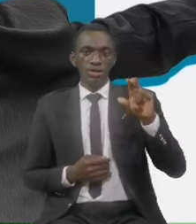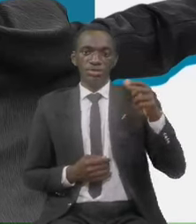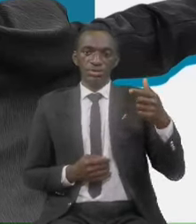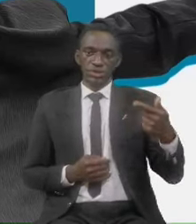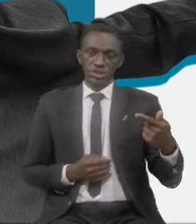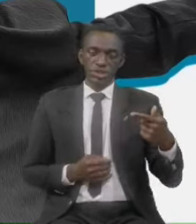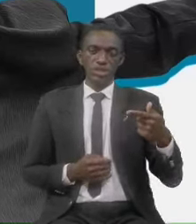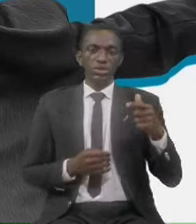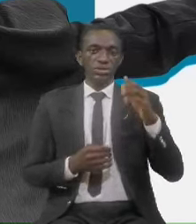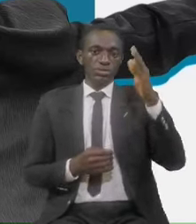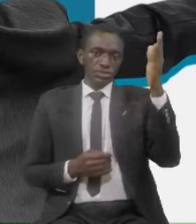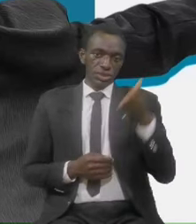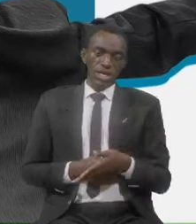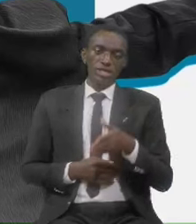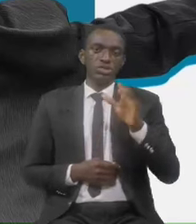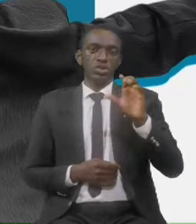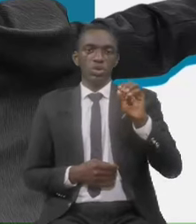.org/connect.